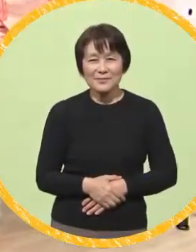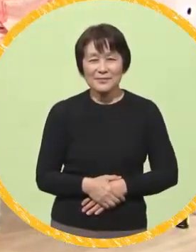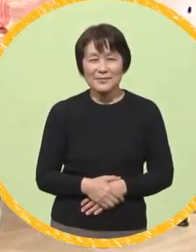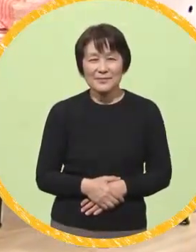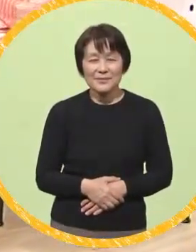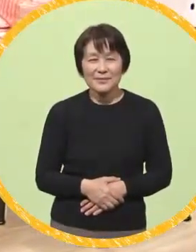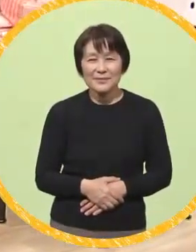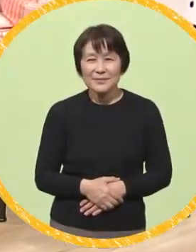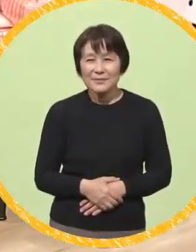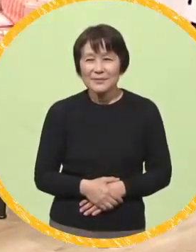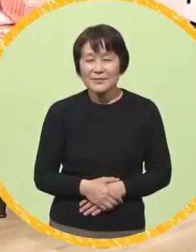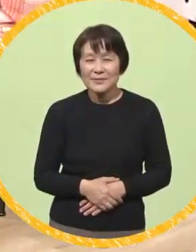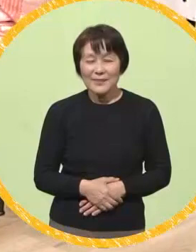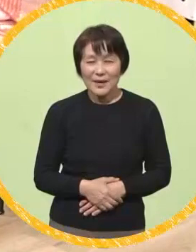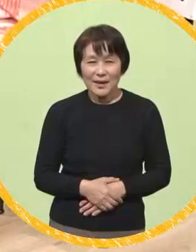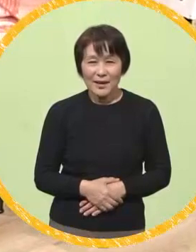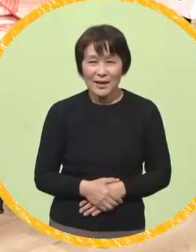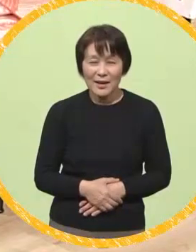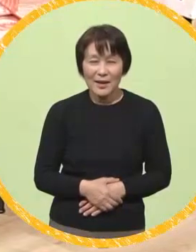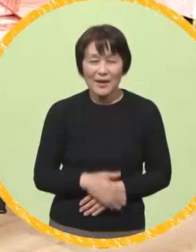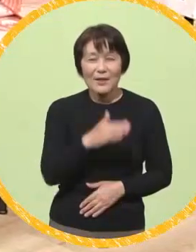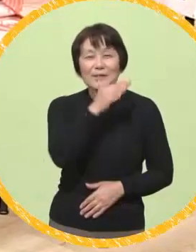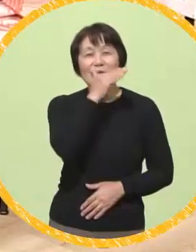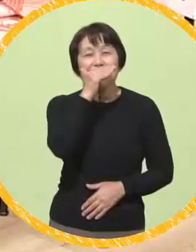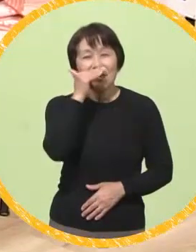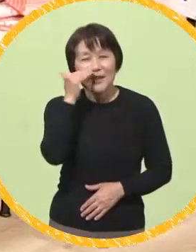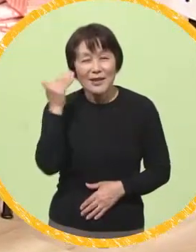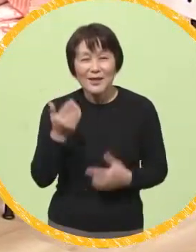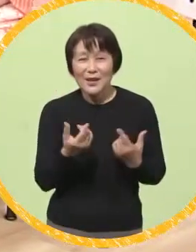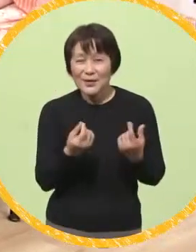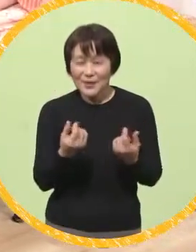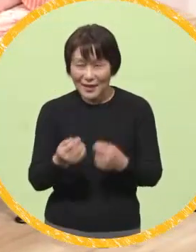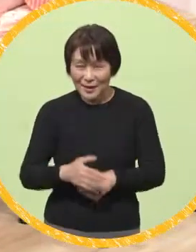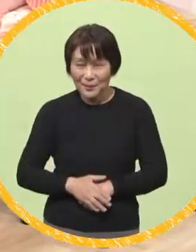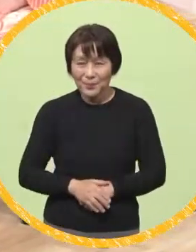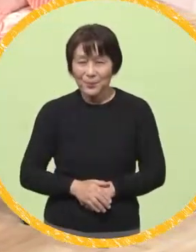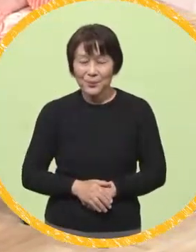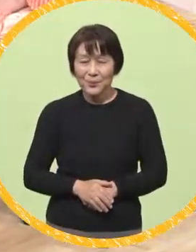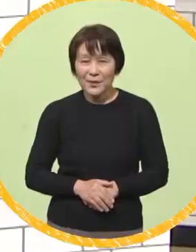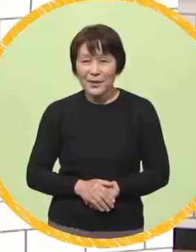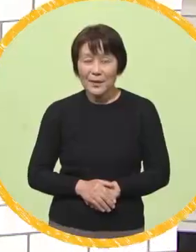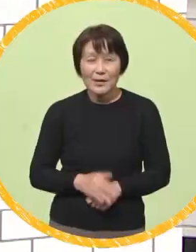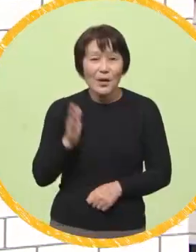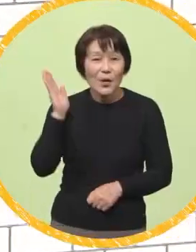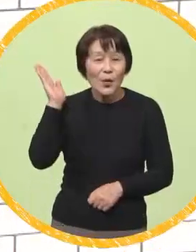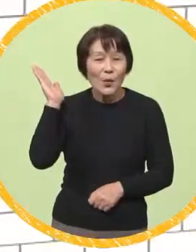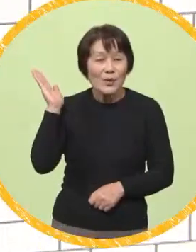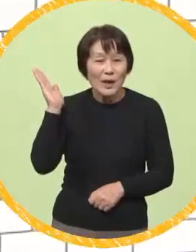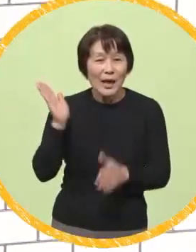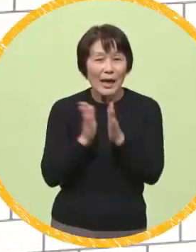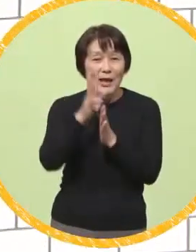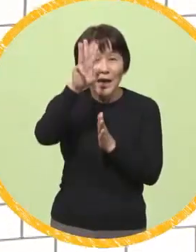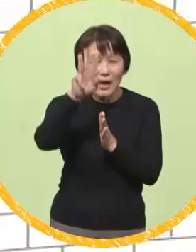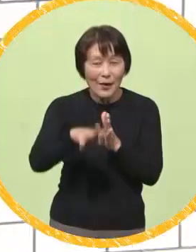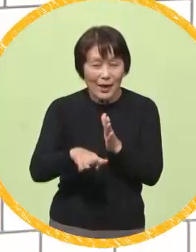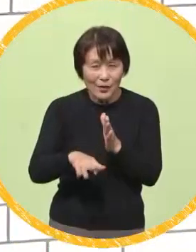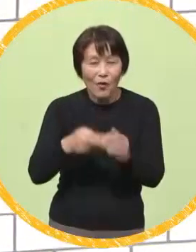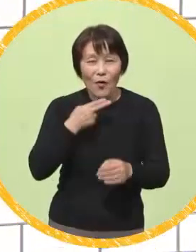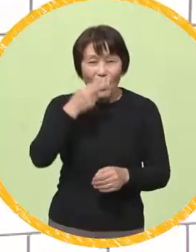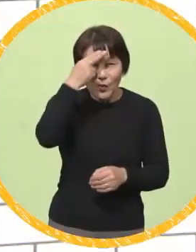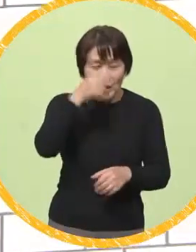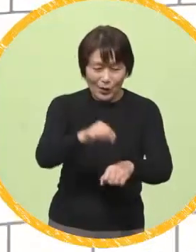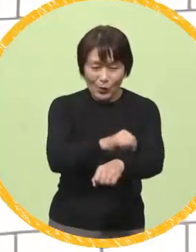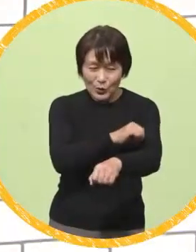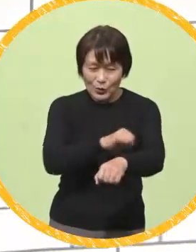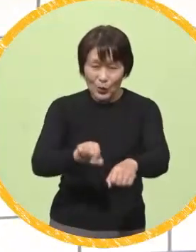か。素敵。 すごいですね。いや、ちなみにお伺いしたいんですけど、うん、この、はい、神奈川の日本酒の特徴ってどんな